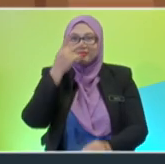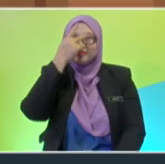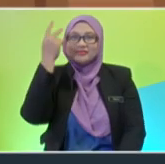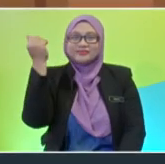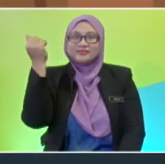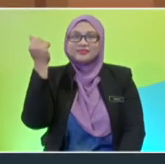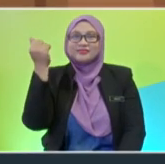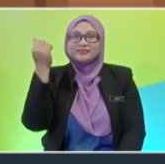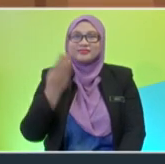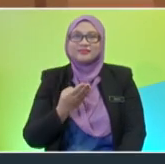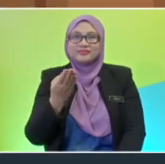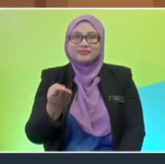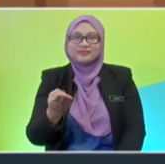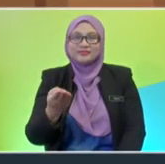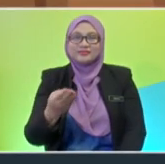beliau